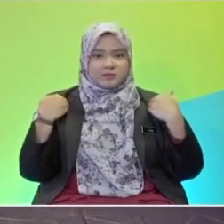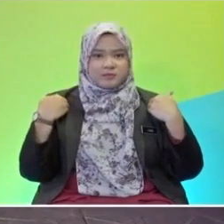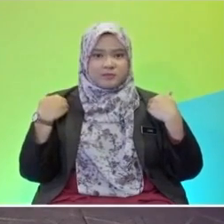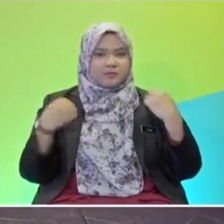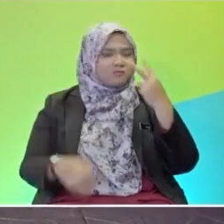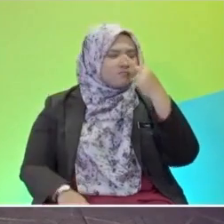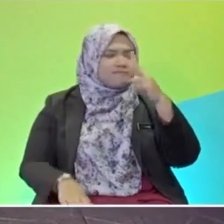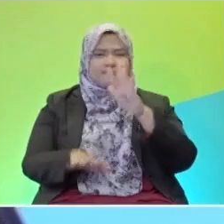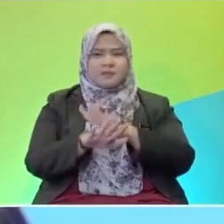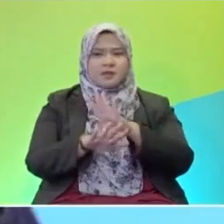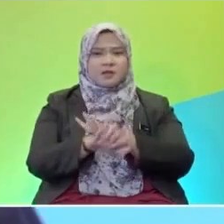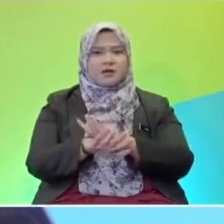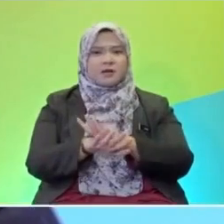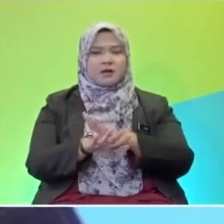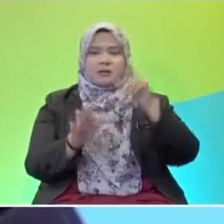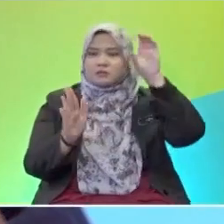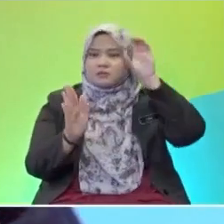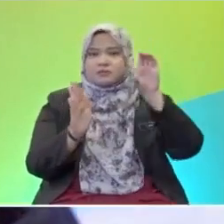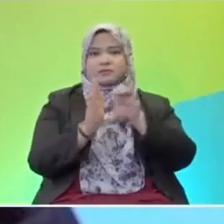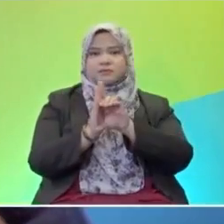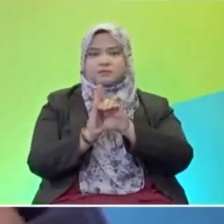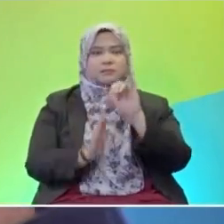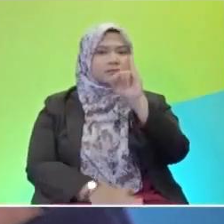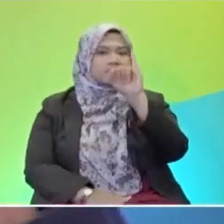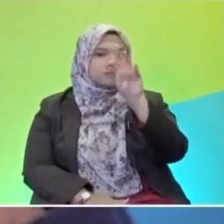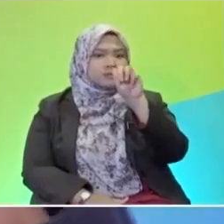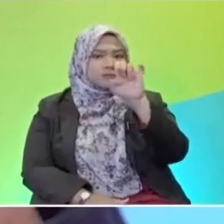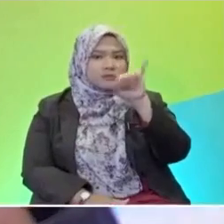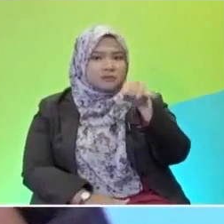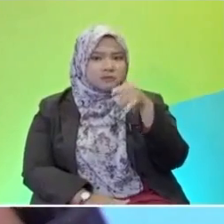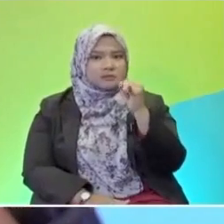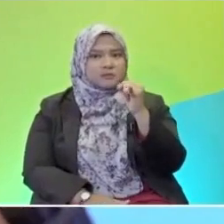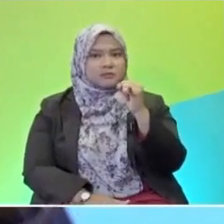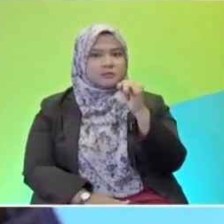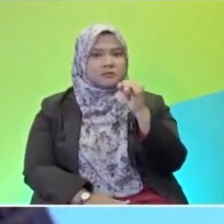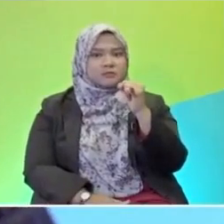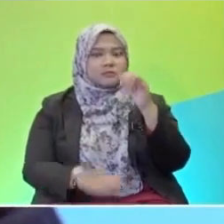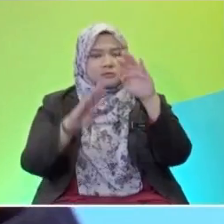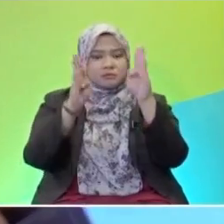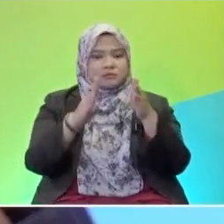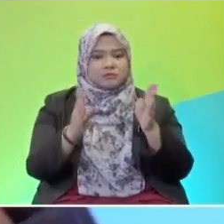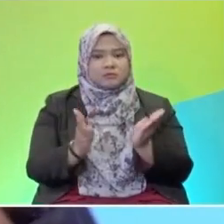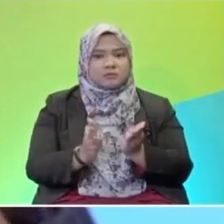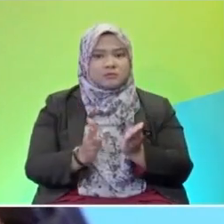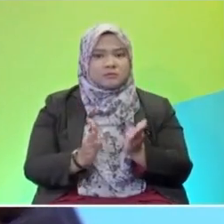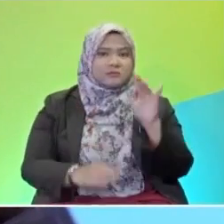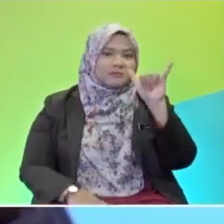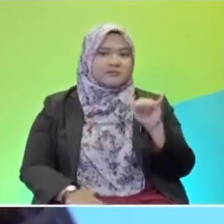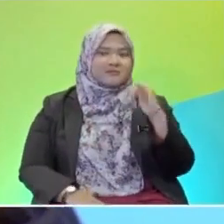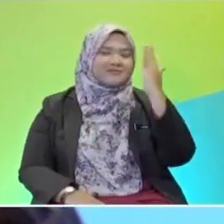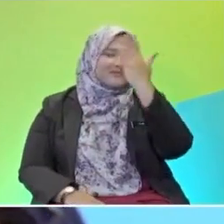tiga cermin yang menghadap antara satu sama lain yang berbentuk segitiga yang membolehkan ia memantulkan cahaya